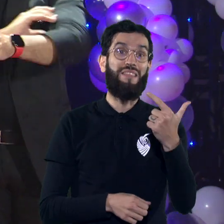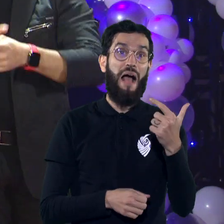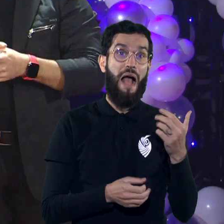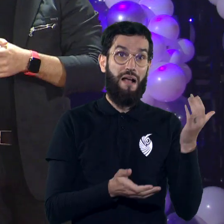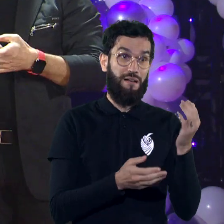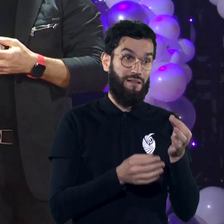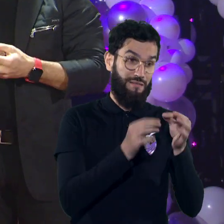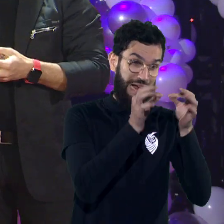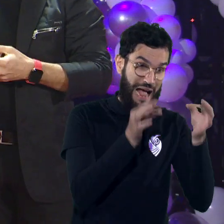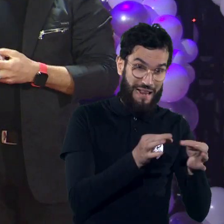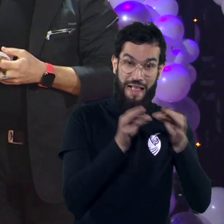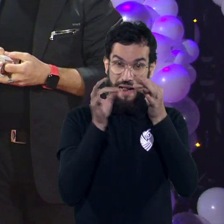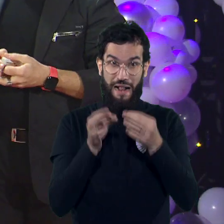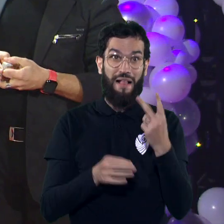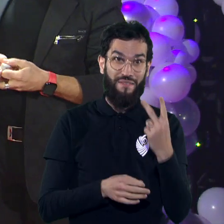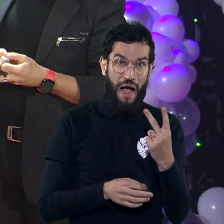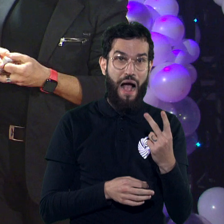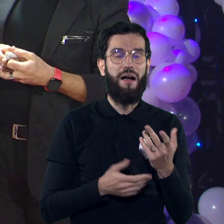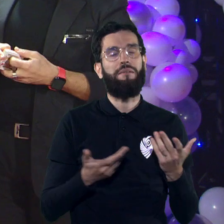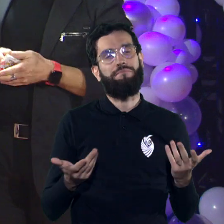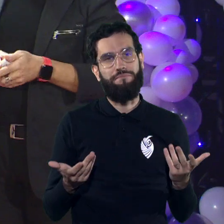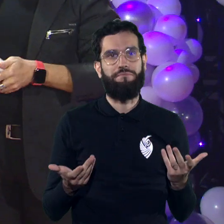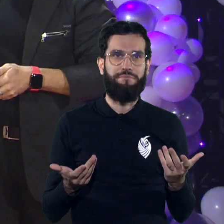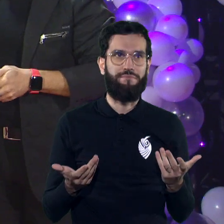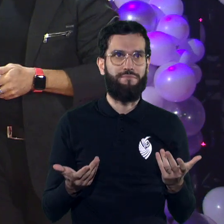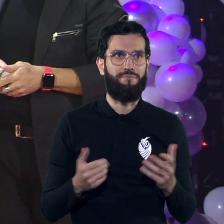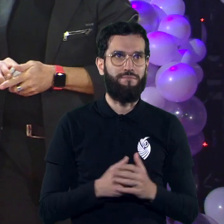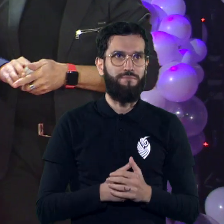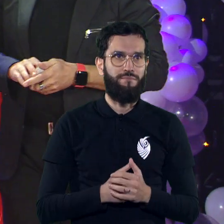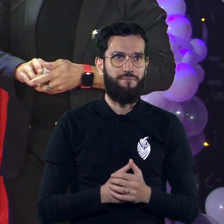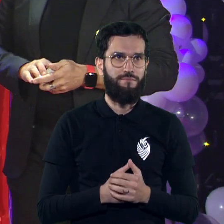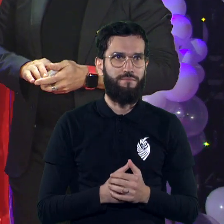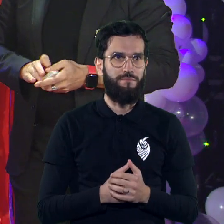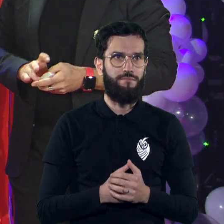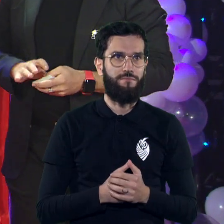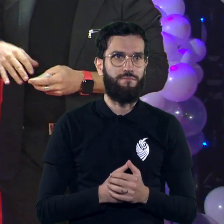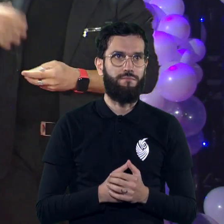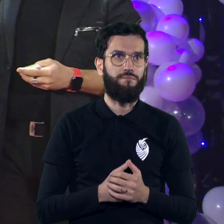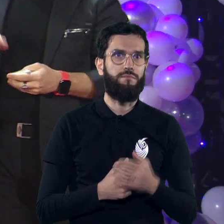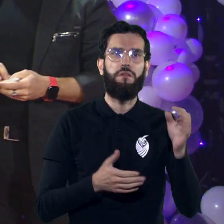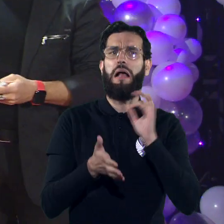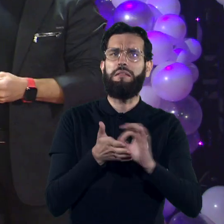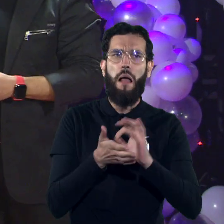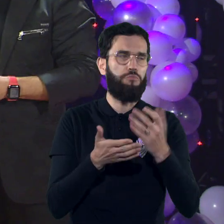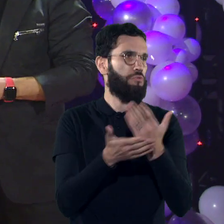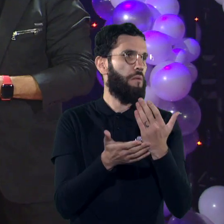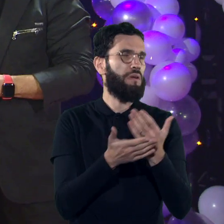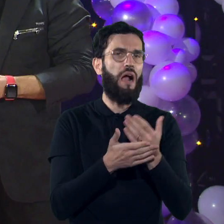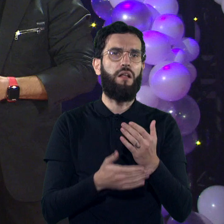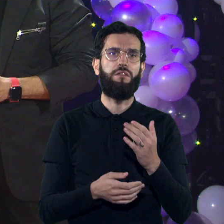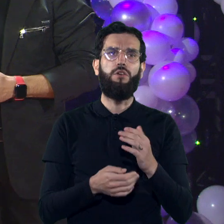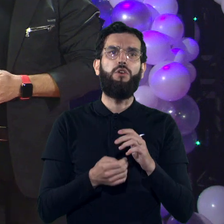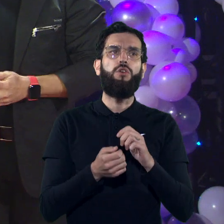v balíčku, tak... Podpíš si kartu z tvojho balíčku. Dobre. Napíš tam niečo, číslo účtu a podpisový vzor.